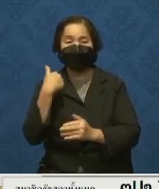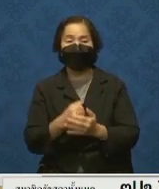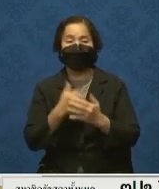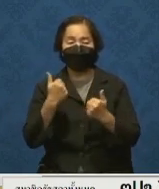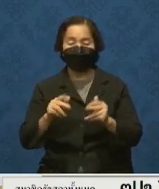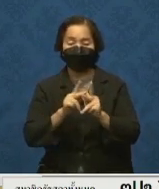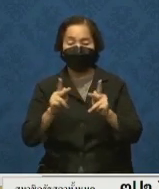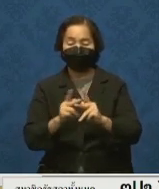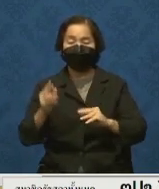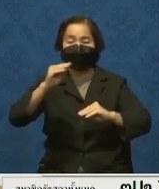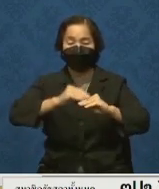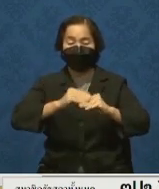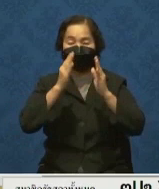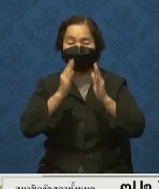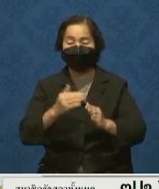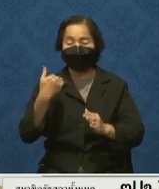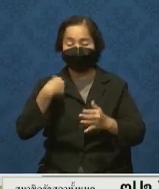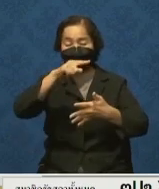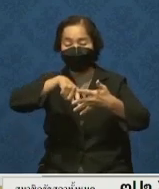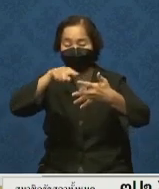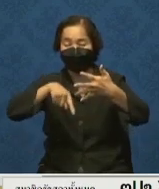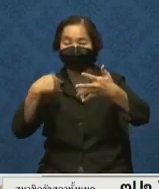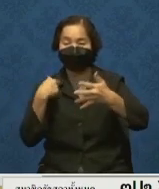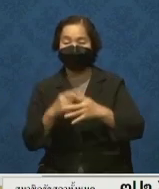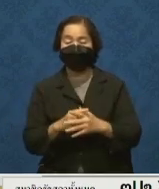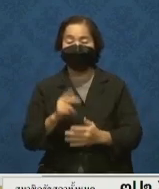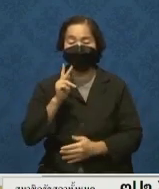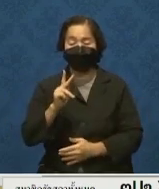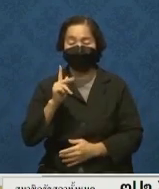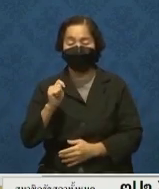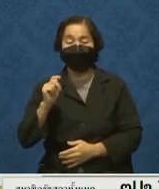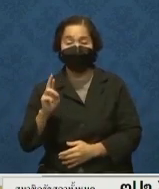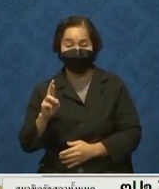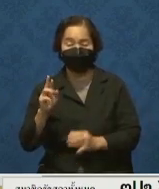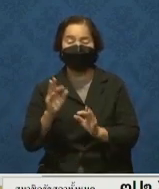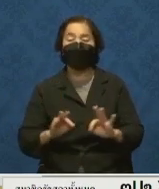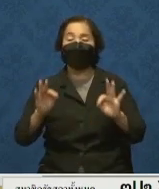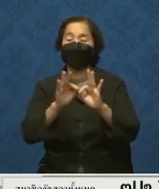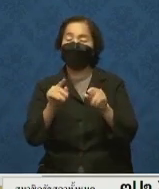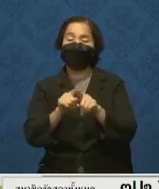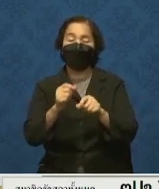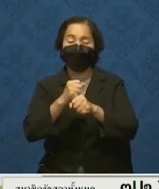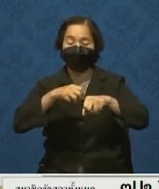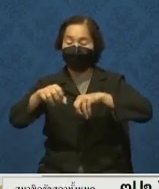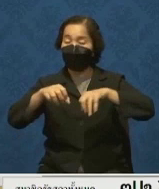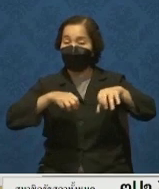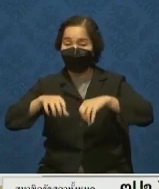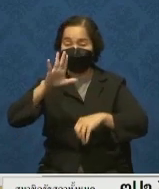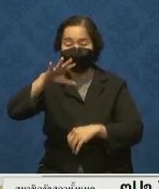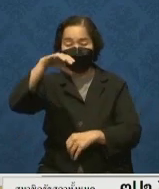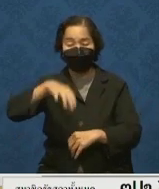มาเป็นวางวนโยกบายก็ตะรอกมสวสำคัญนั่คอการบริหารขององคกตำรวจ